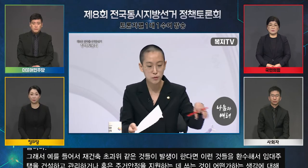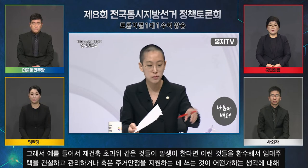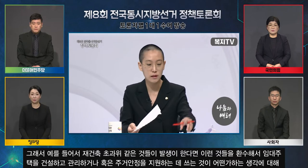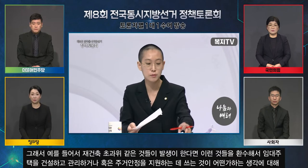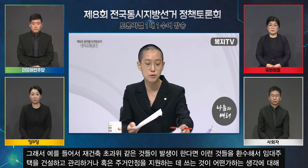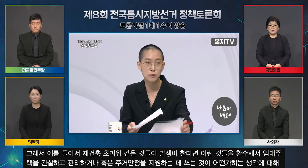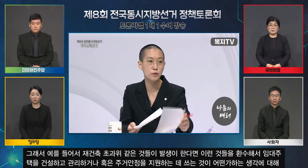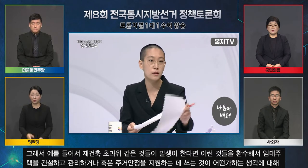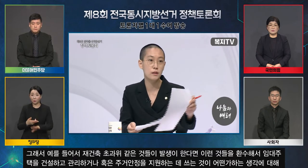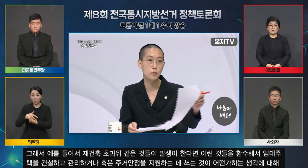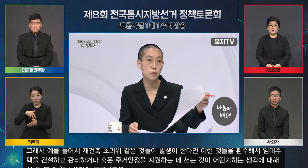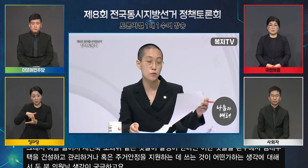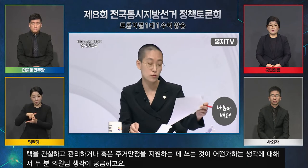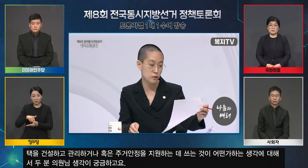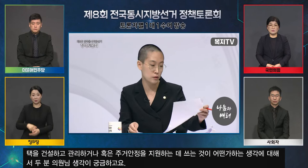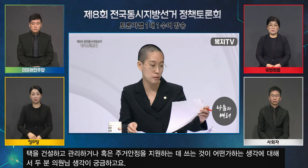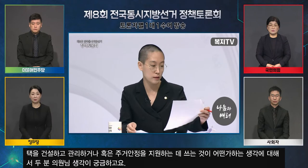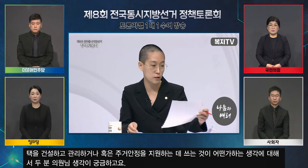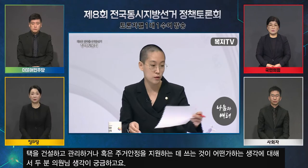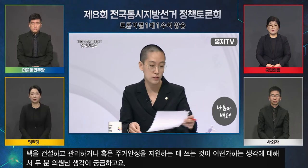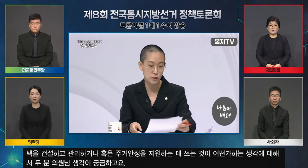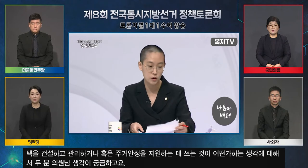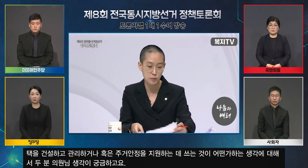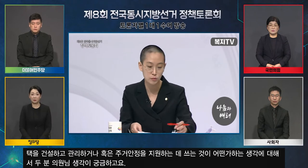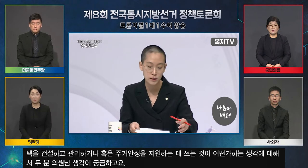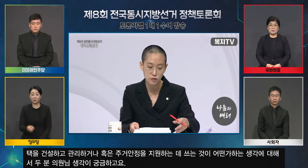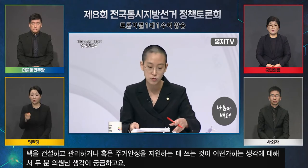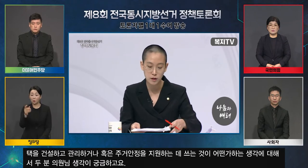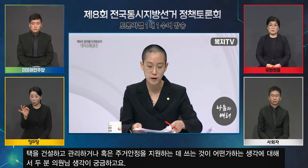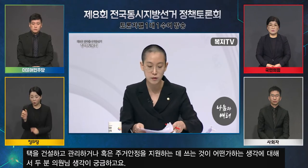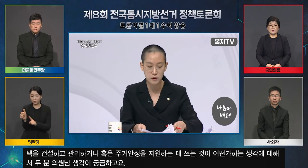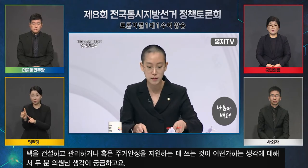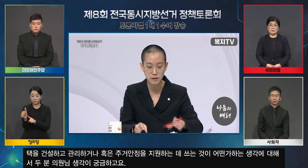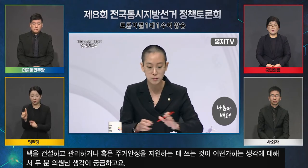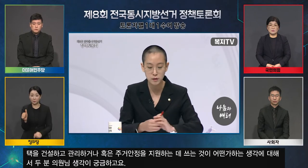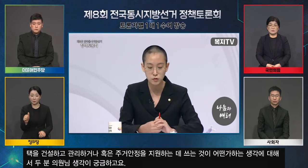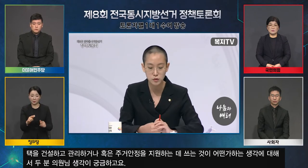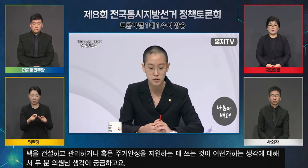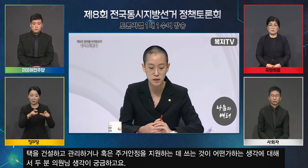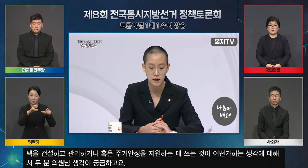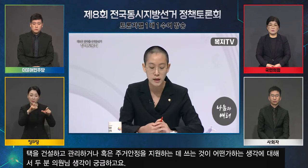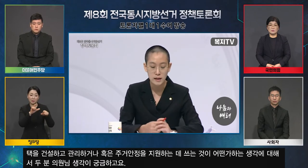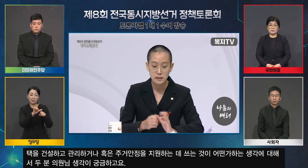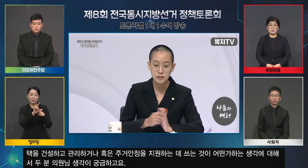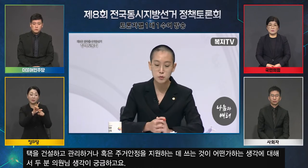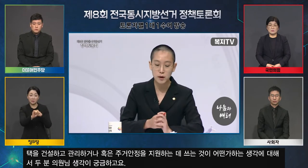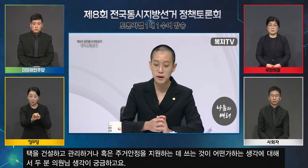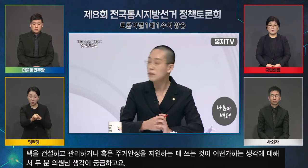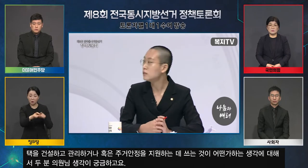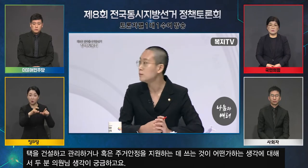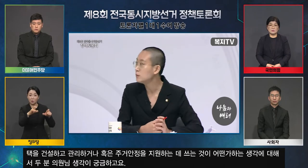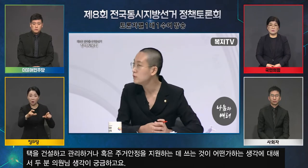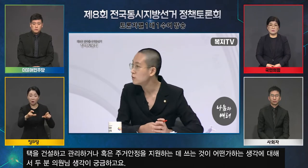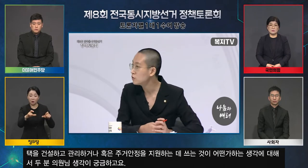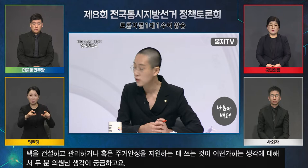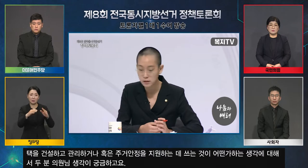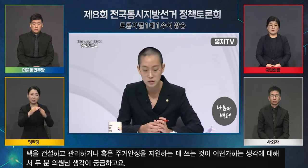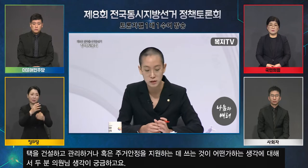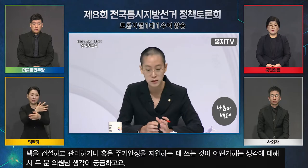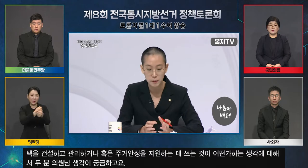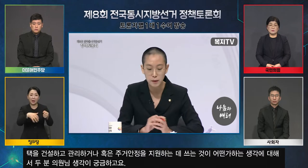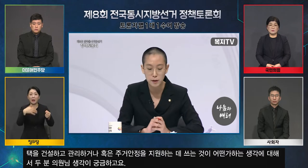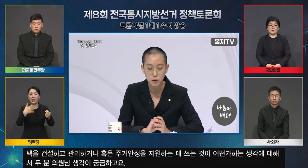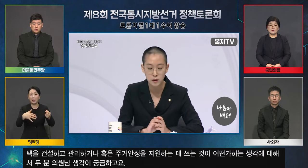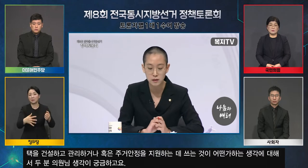다른 한편으로는 앞서서 홍성국 의원님께서 지역의 미분양 주택 관련된 말씀 해주셨는데 지금도 LH가 미분양